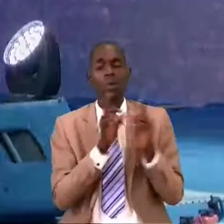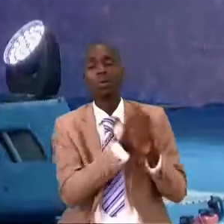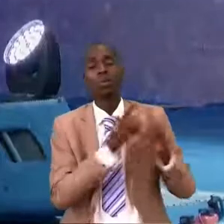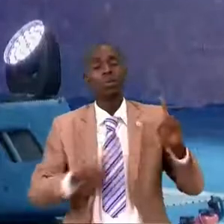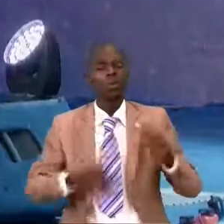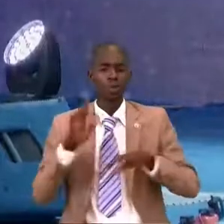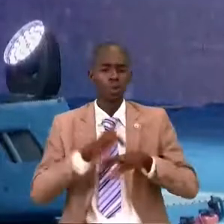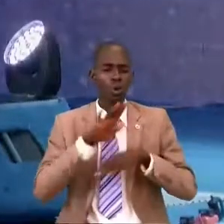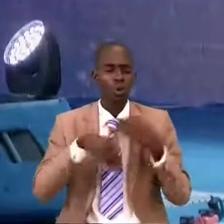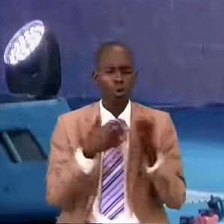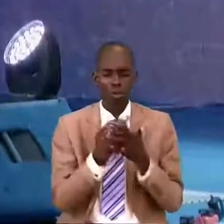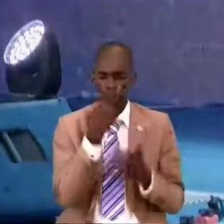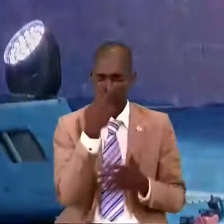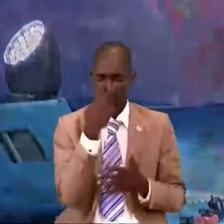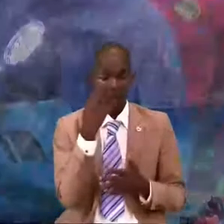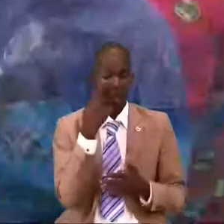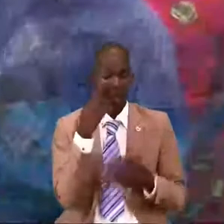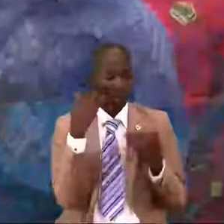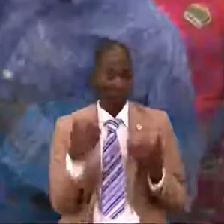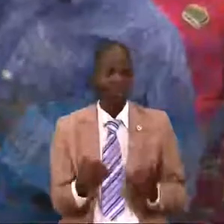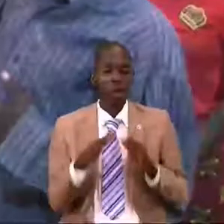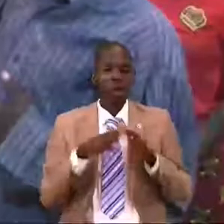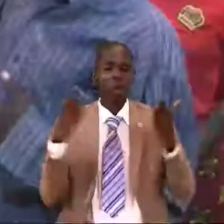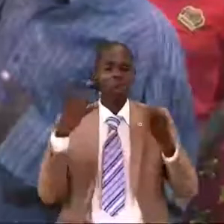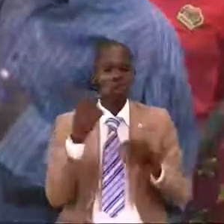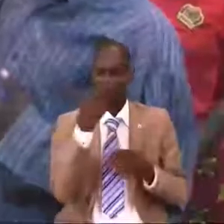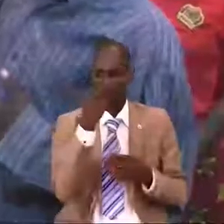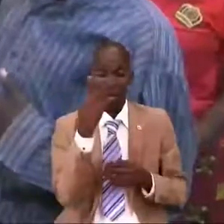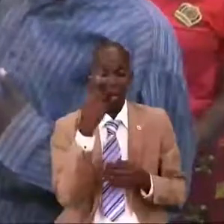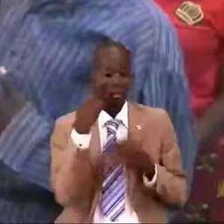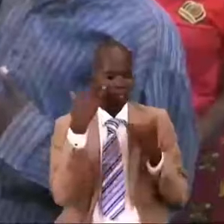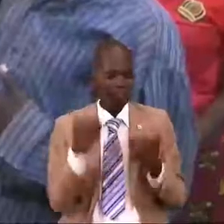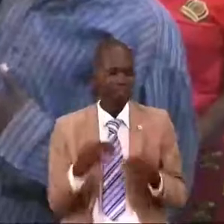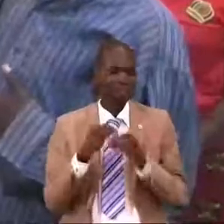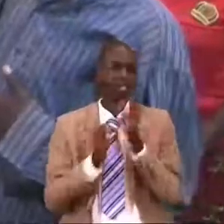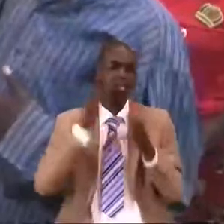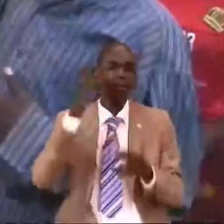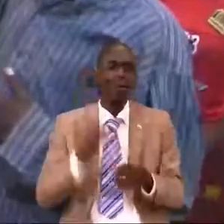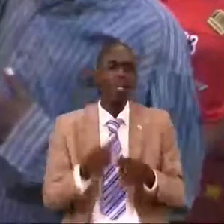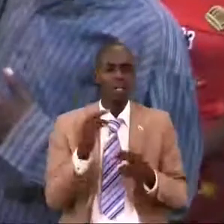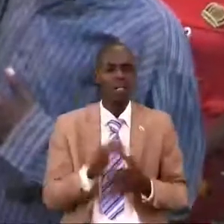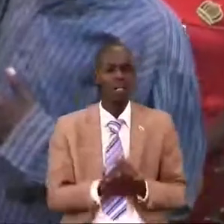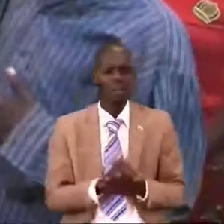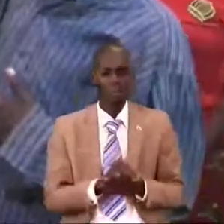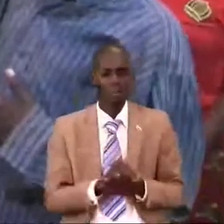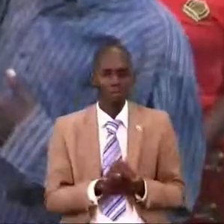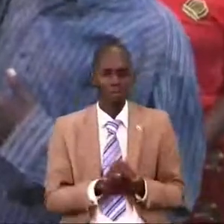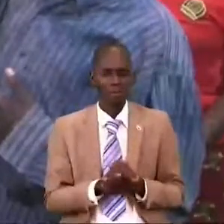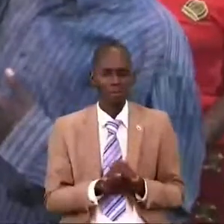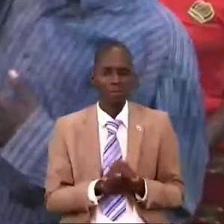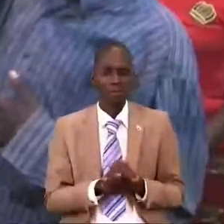de Jésus. Ceux qui sont sourds et muets, tu es le Dieu de puissance. Seigneur, je